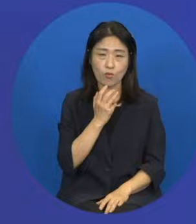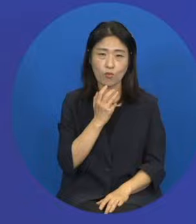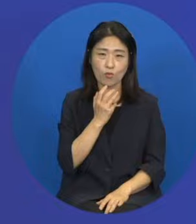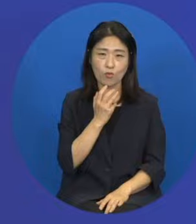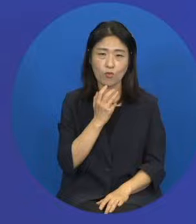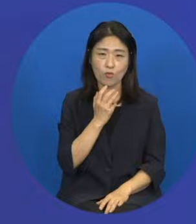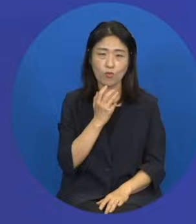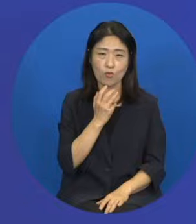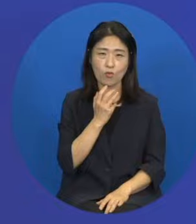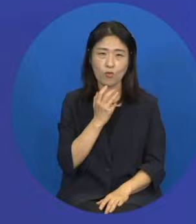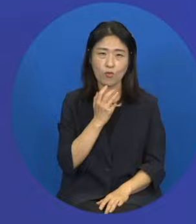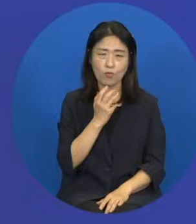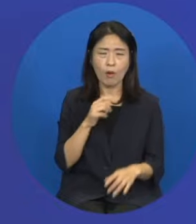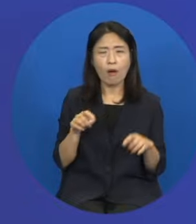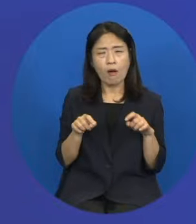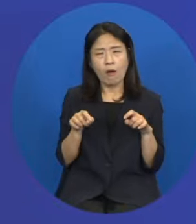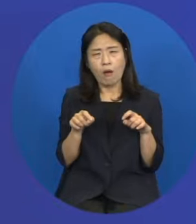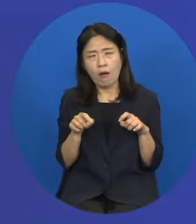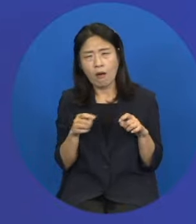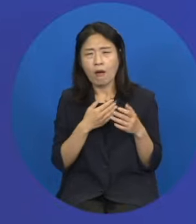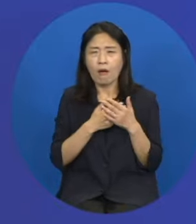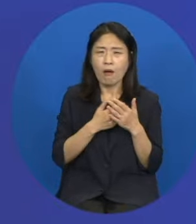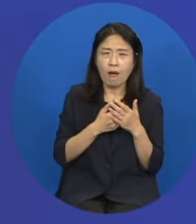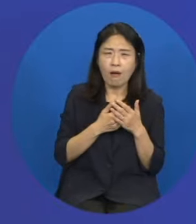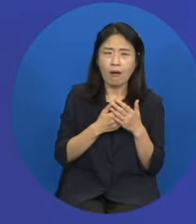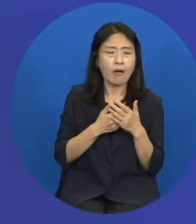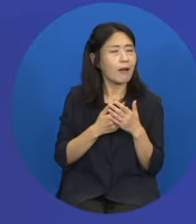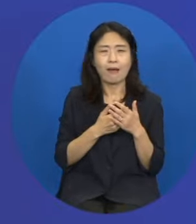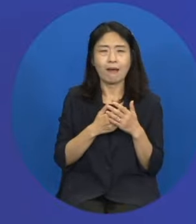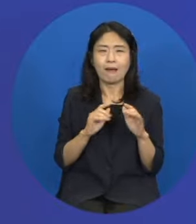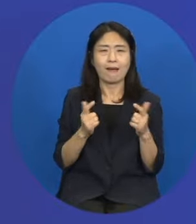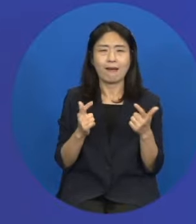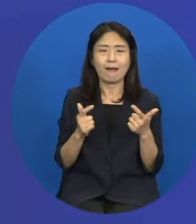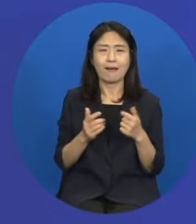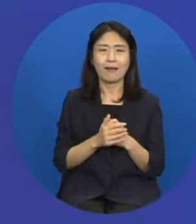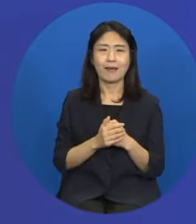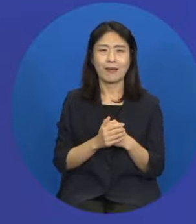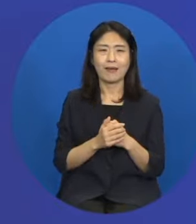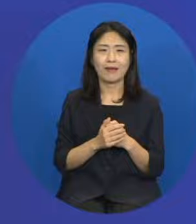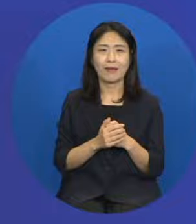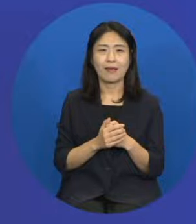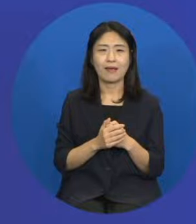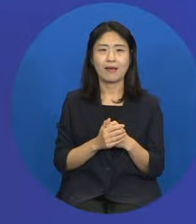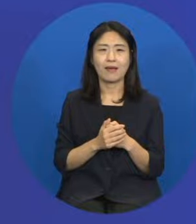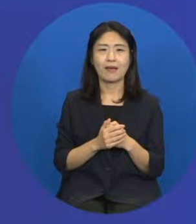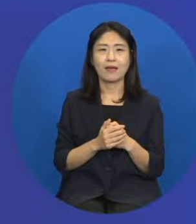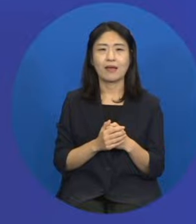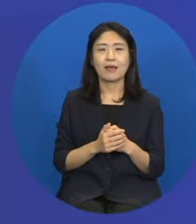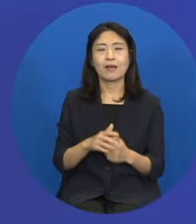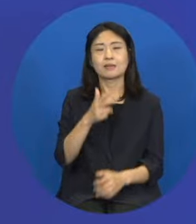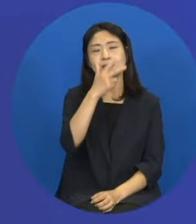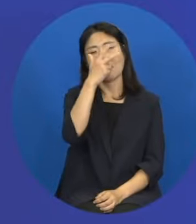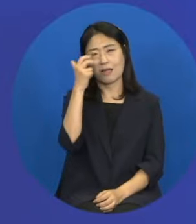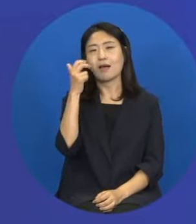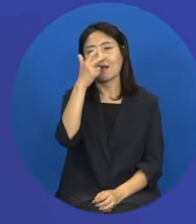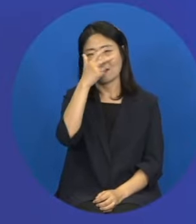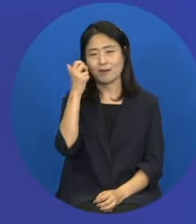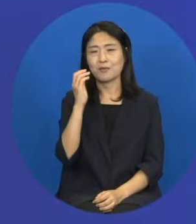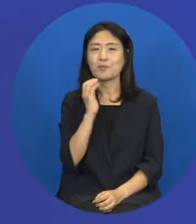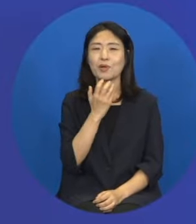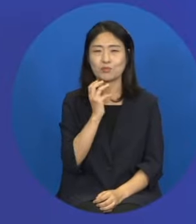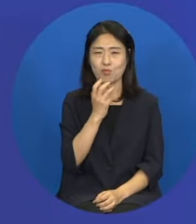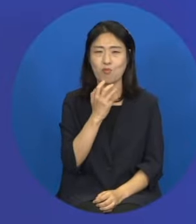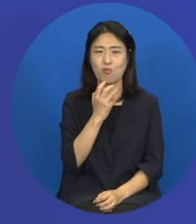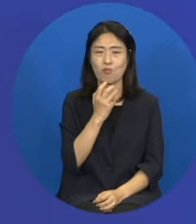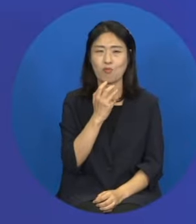두려워하고 막 떨면서 있었던 게 아니고 어떻게 하고 있었습니까? 혼이 너무 자고 있었어. 깊이 자고 있었어요.